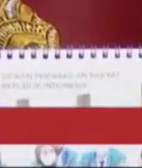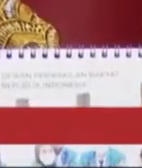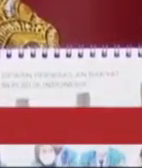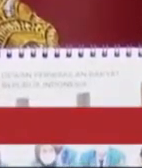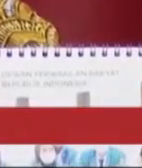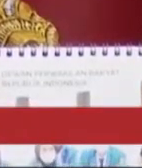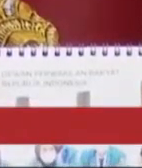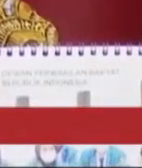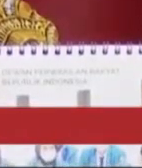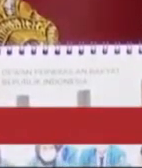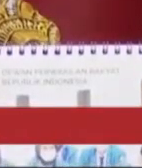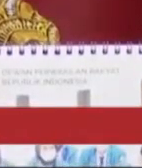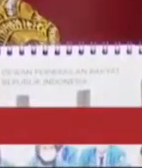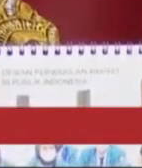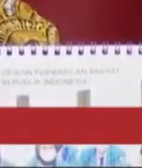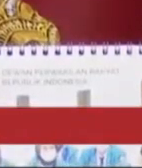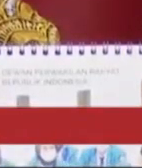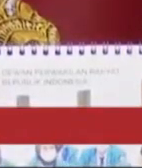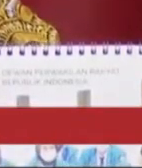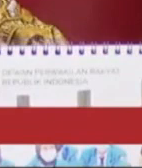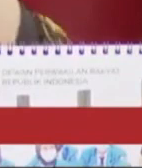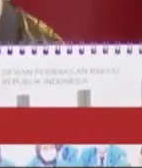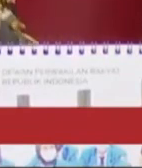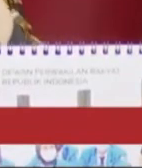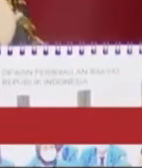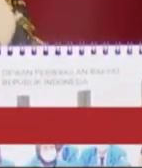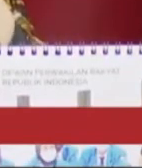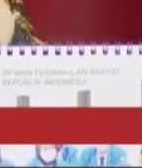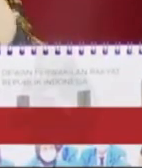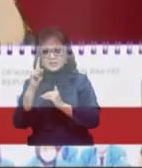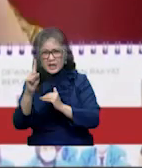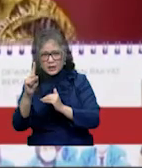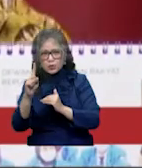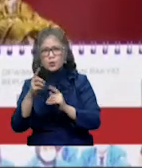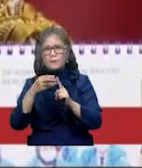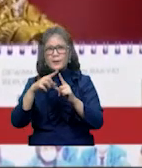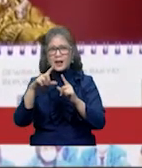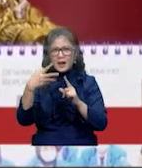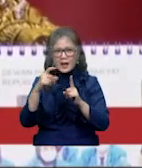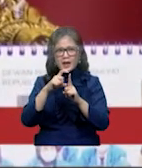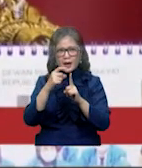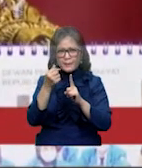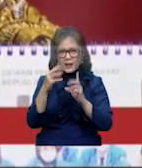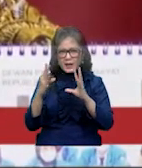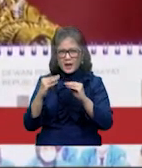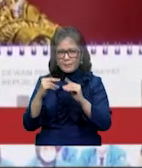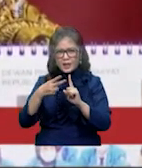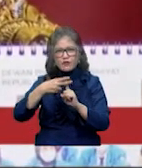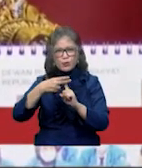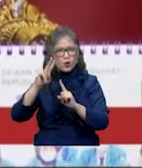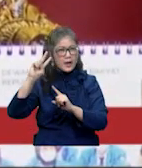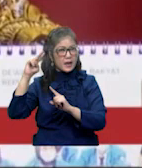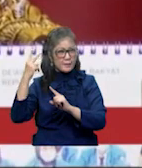ciptaker telah disepakati di tingkat 1 saat balik DPR DPD dan pemerintah menggelar rapat Februari lalu 7